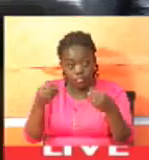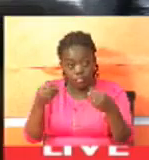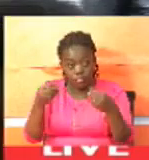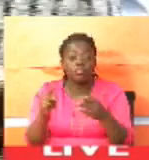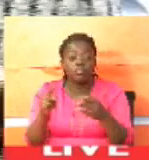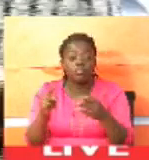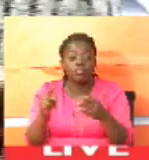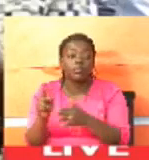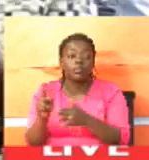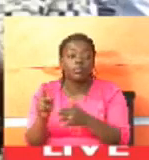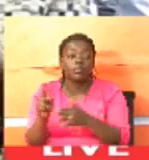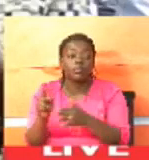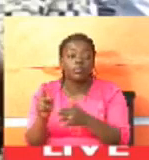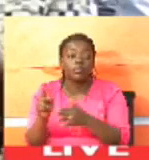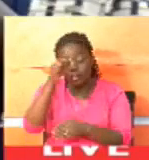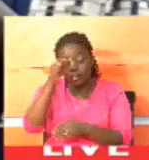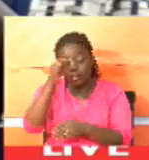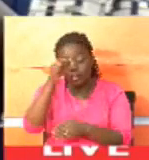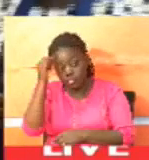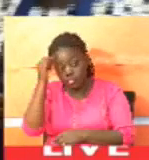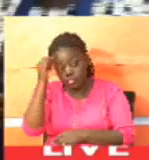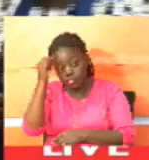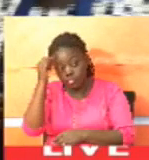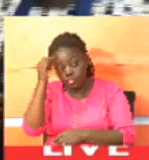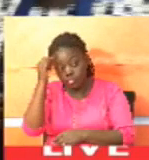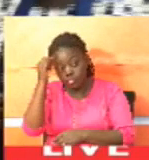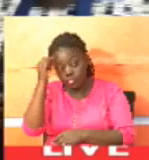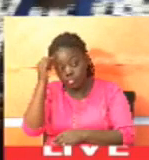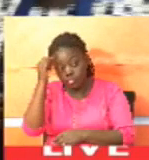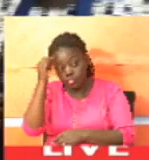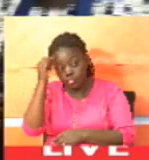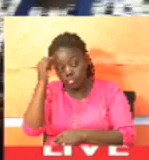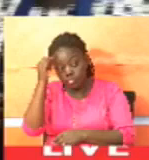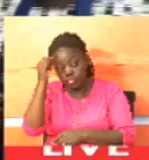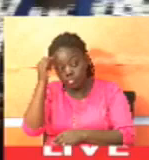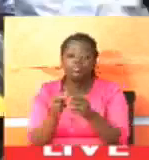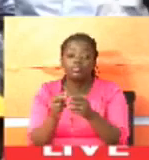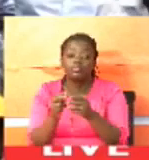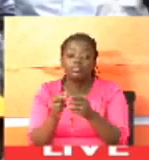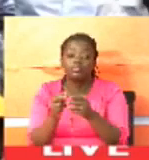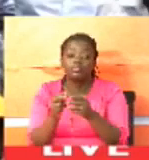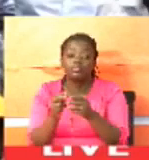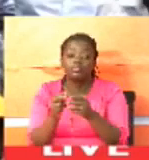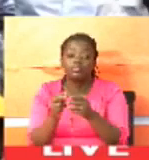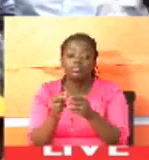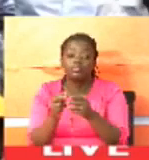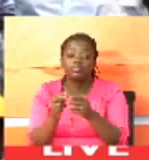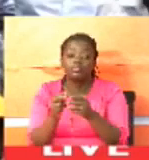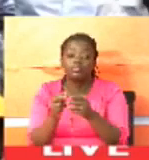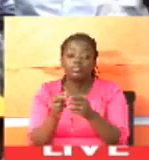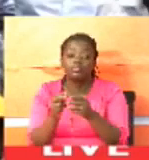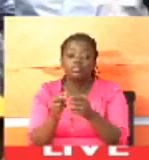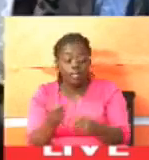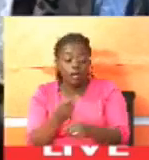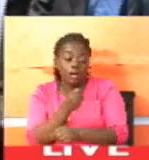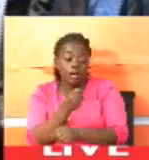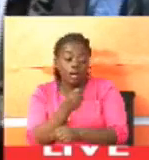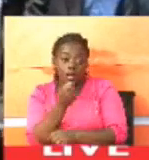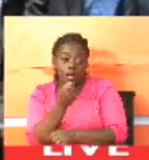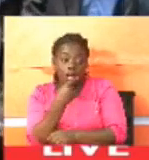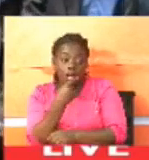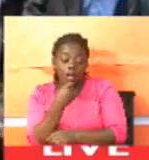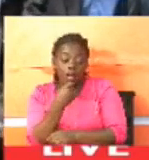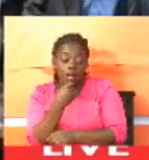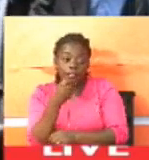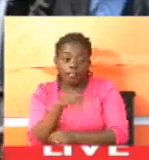Ababuulidde ekigendererwa kya gavumenti mu kukyusa sitampu zino n'abasaba okuzikozesa obulungi nga nawe balowooza ku kyakasiimo kaabwe. Mbasaba